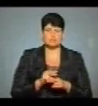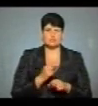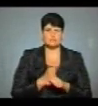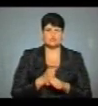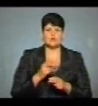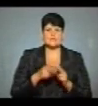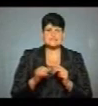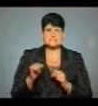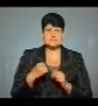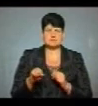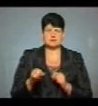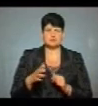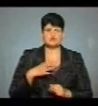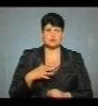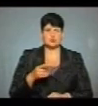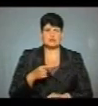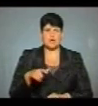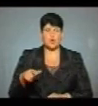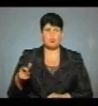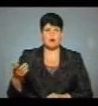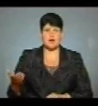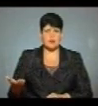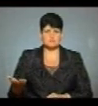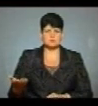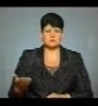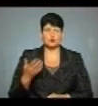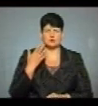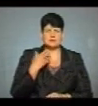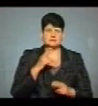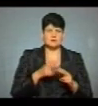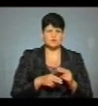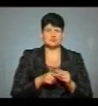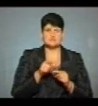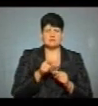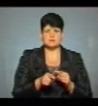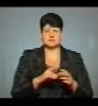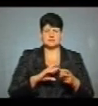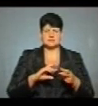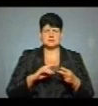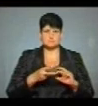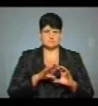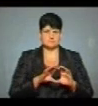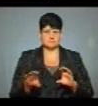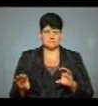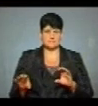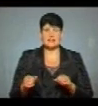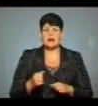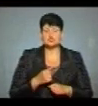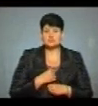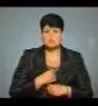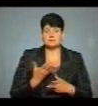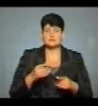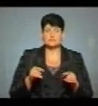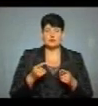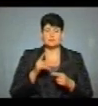серпня чекають на тернополян, щоб все-таки завершити саме заміну цих тепломереж, які розпочали. Ну, на жаль, ще ми